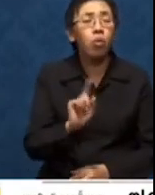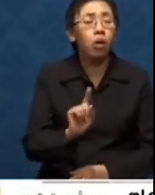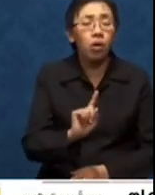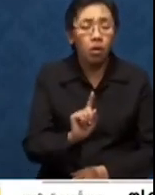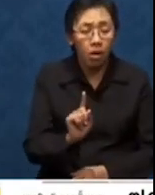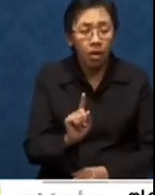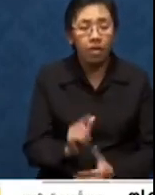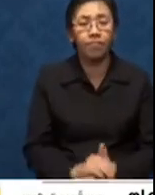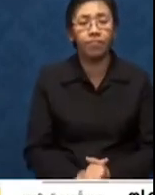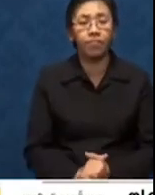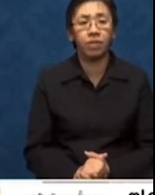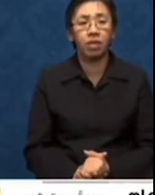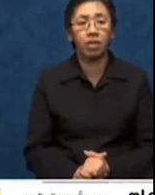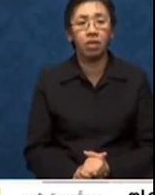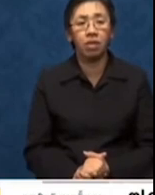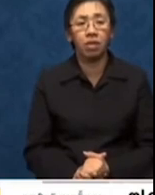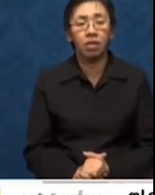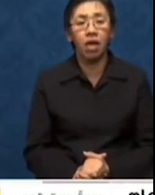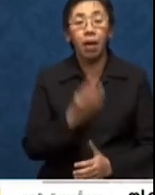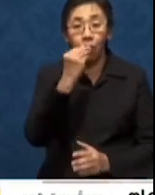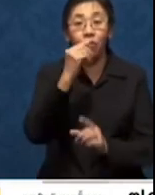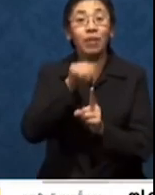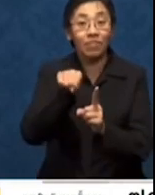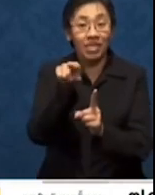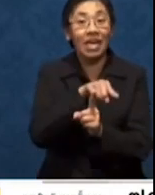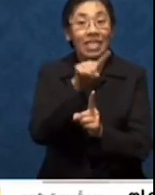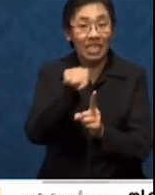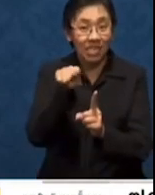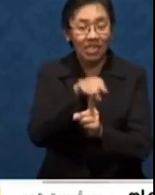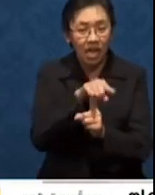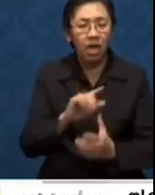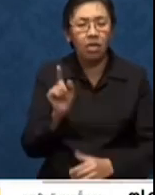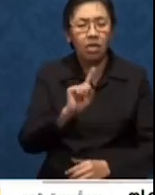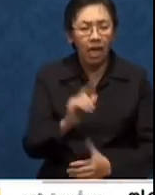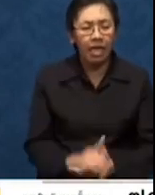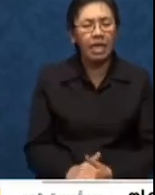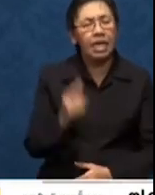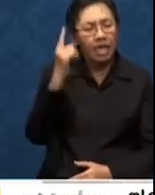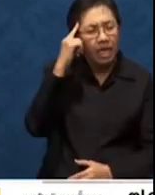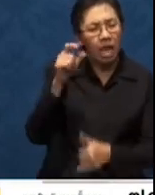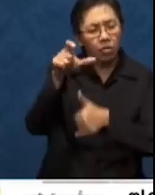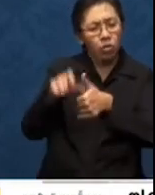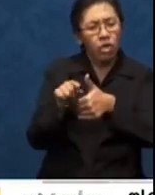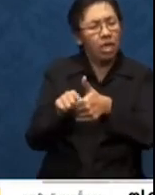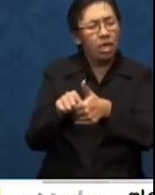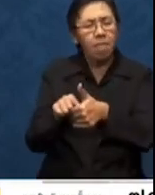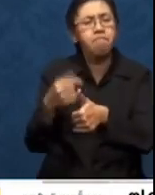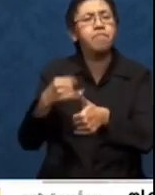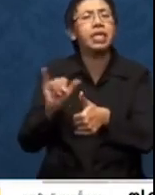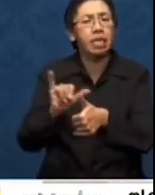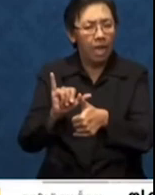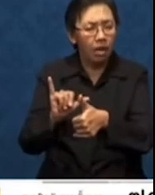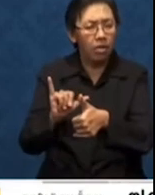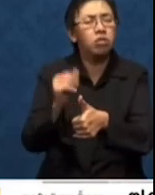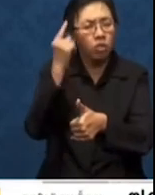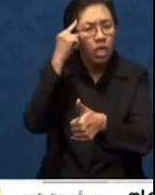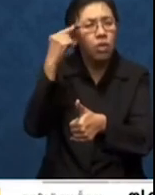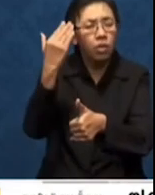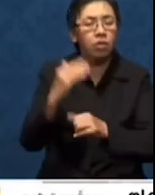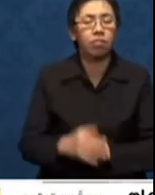เราก็ถือหลัก presumption of innocence หรือสันนิษฐานไว้ก่อนให้เป็นผู้บริสุทธิ์ณเวล